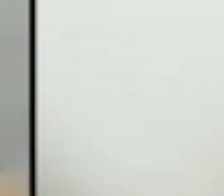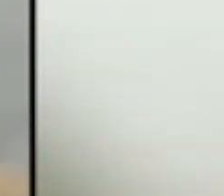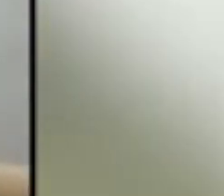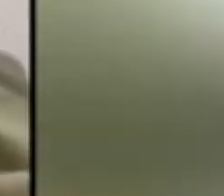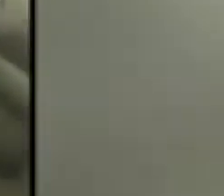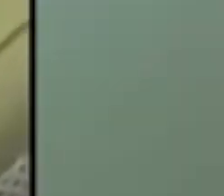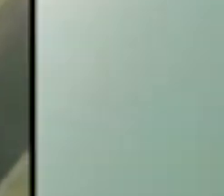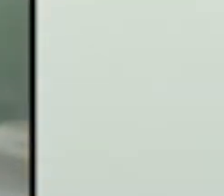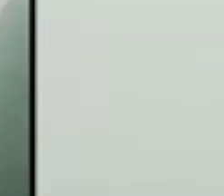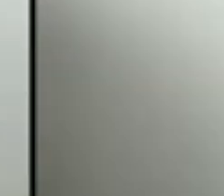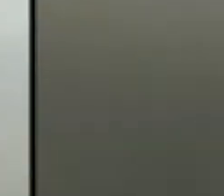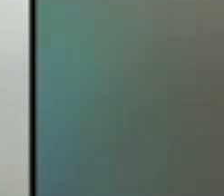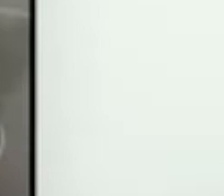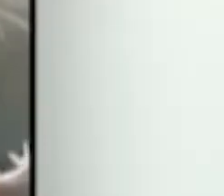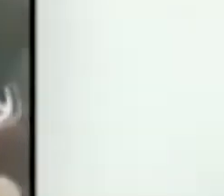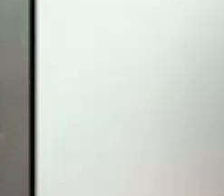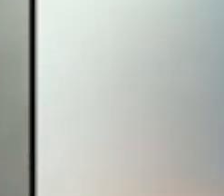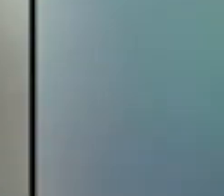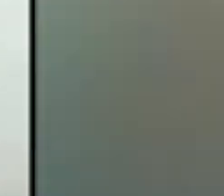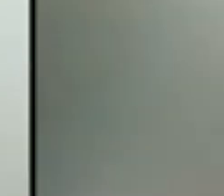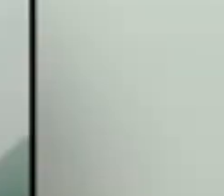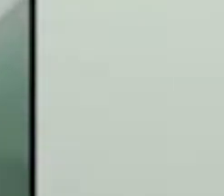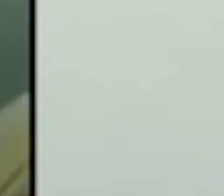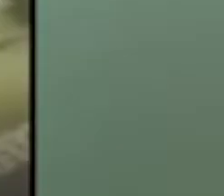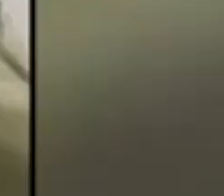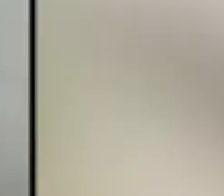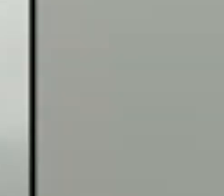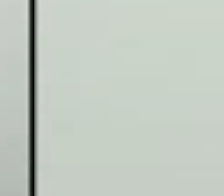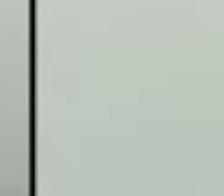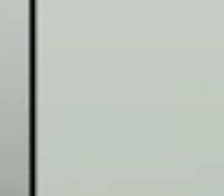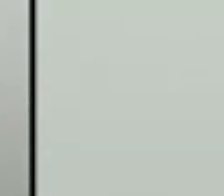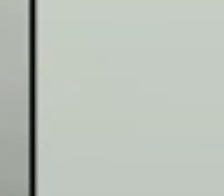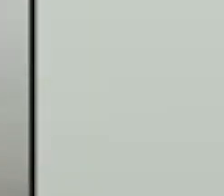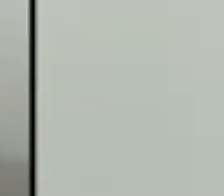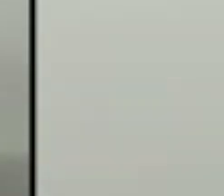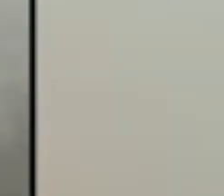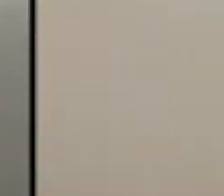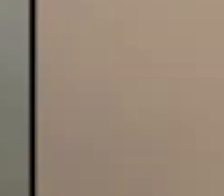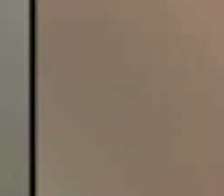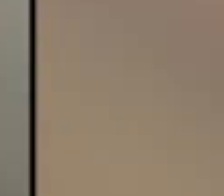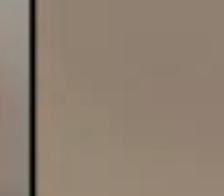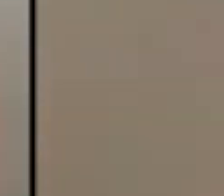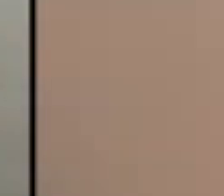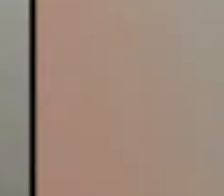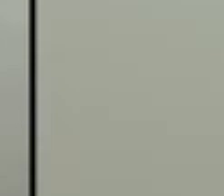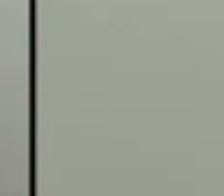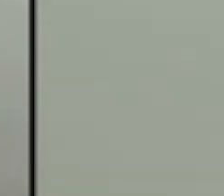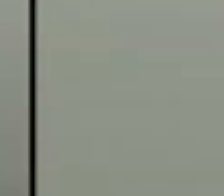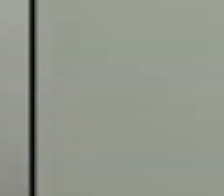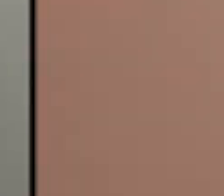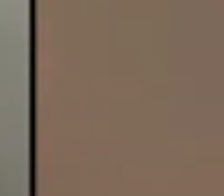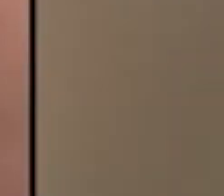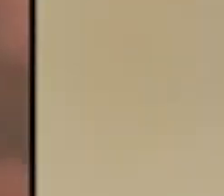mengalami cedera kaki saat akan kembali menuju pos pendakian Bambangan, Purbalingga, Jawa Tengah. Sementara seorang pendaki asal